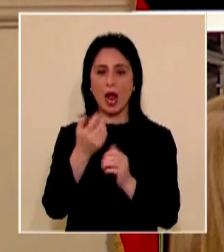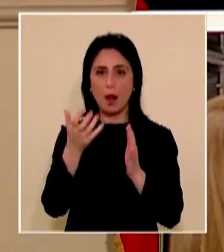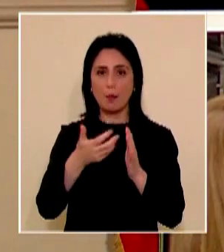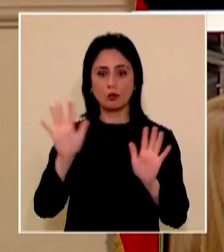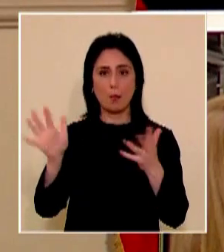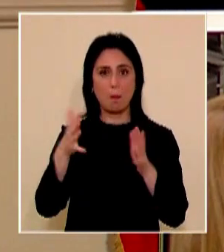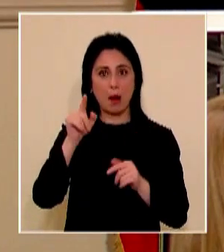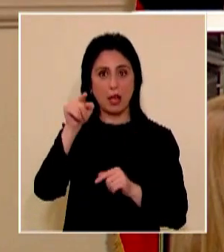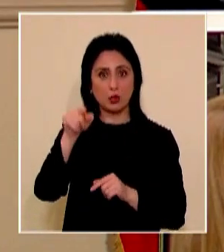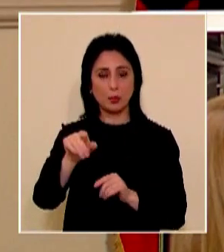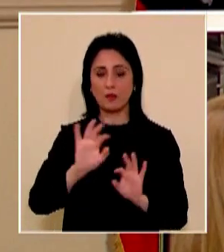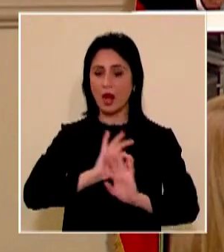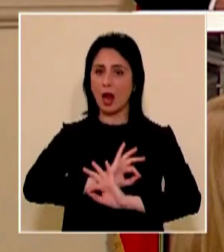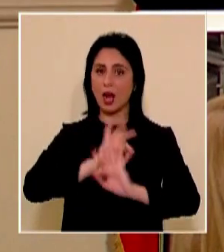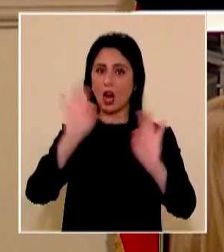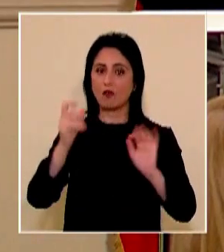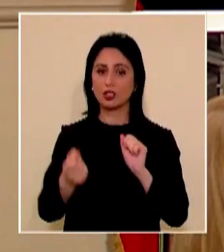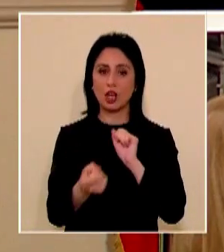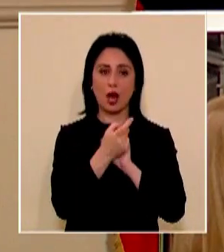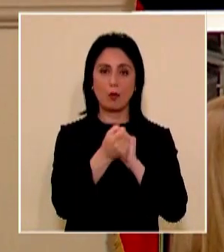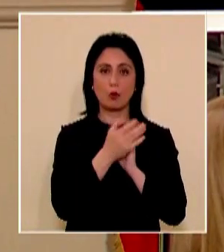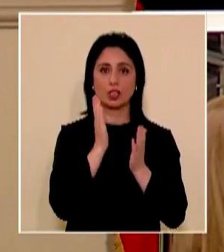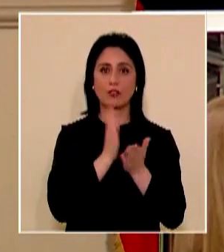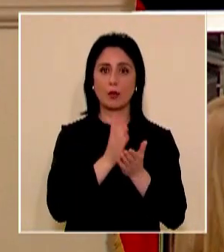znaleziska archeologiczne, absolutnie